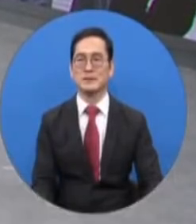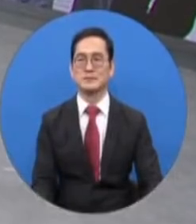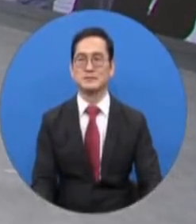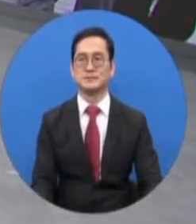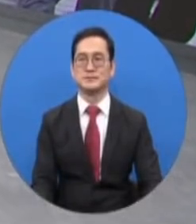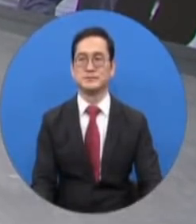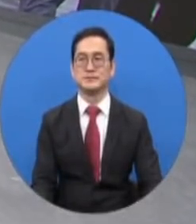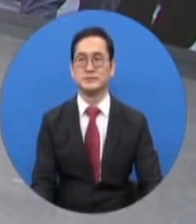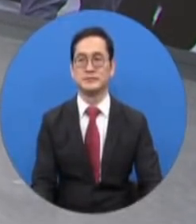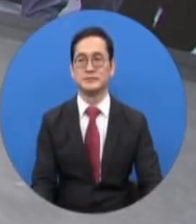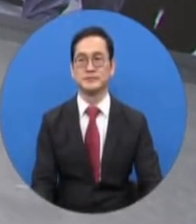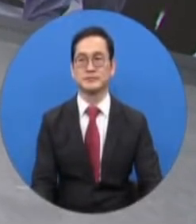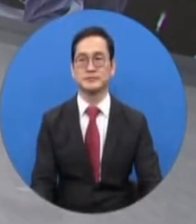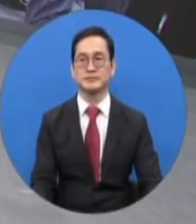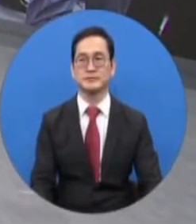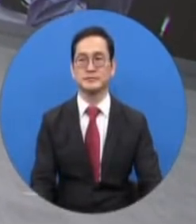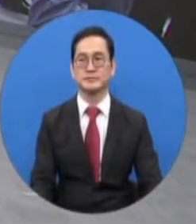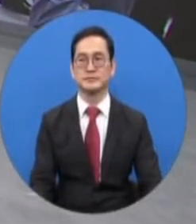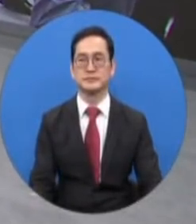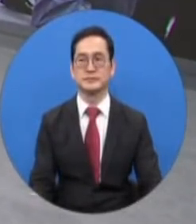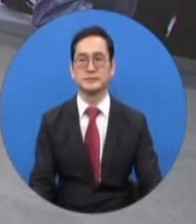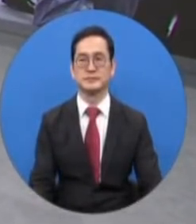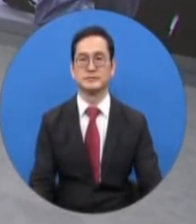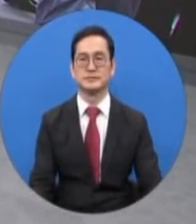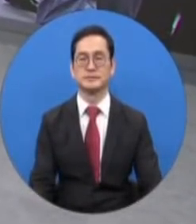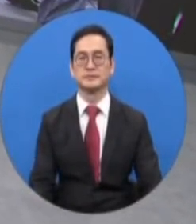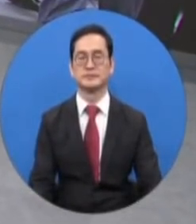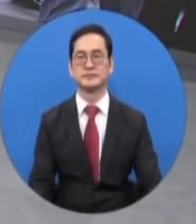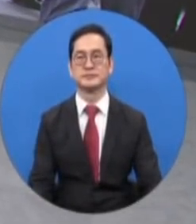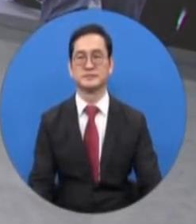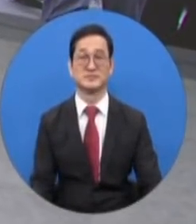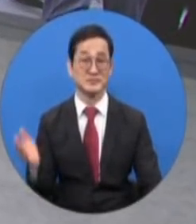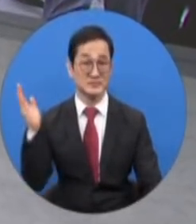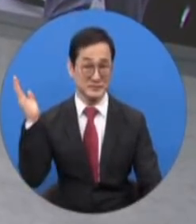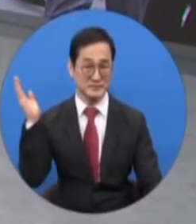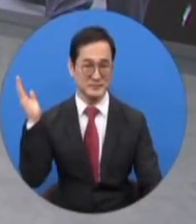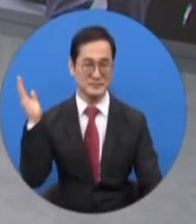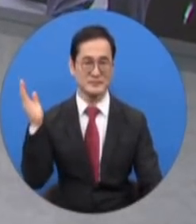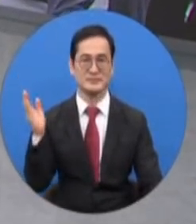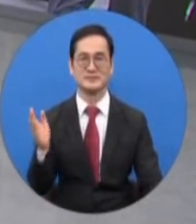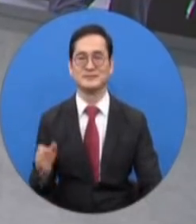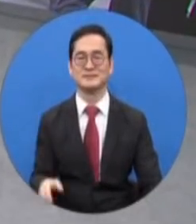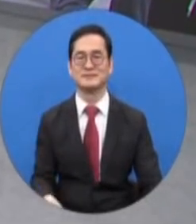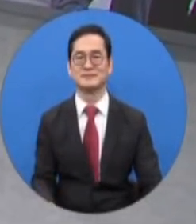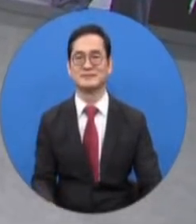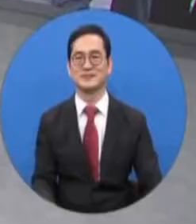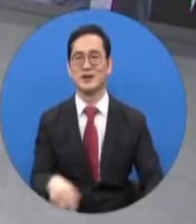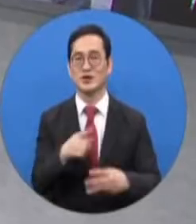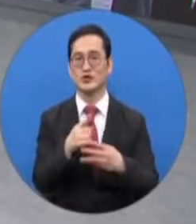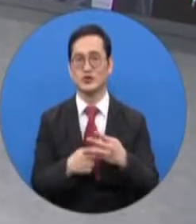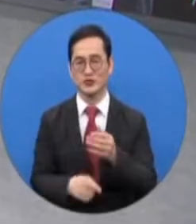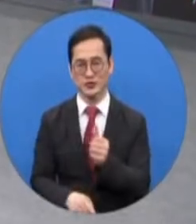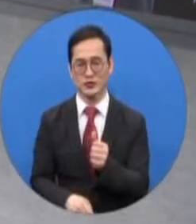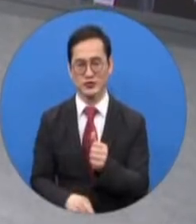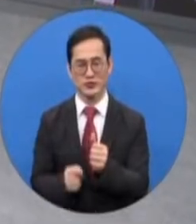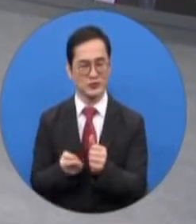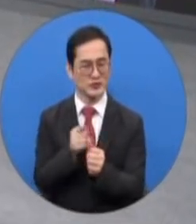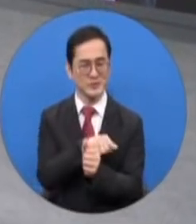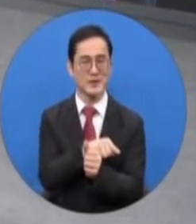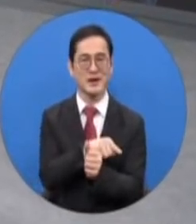보도하고 있는데 저희 대형 미디어에 또 있는데 가운데에 이제 윤석열 당선인이 있고 이 당선인 왼편에